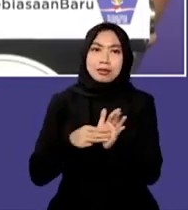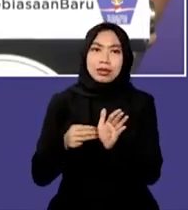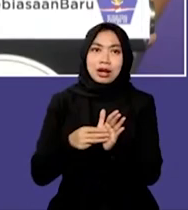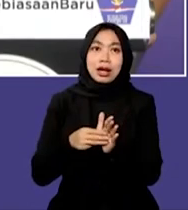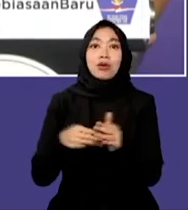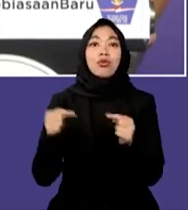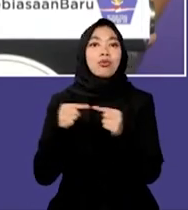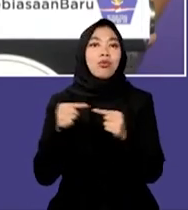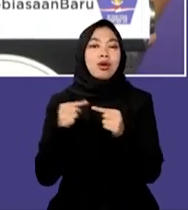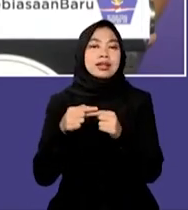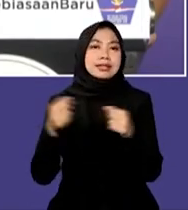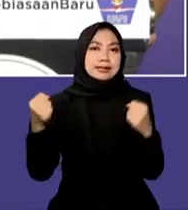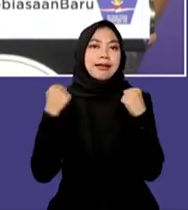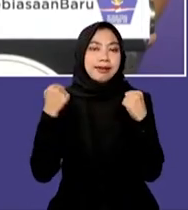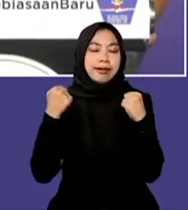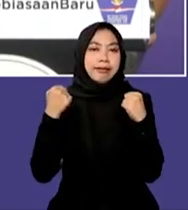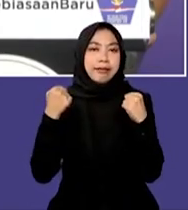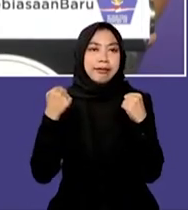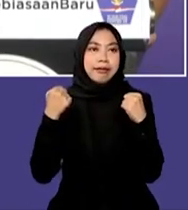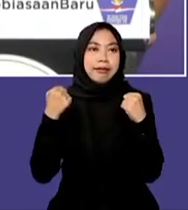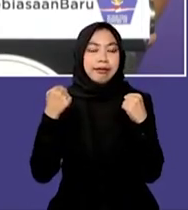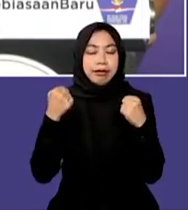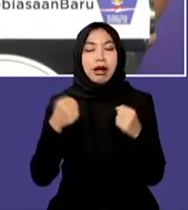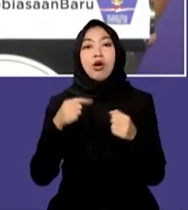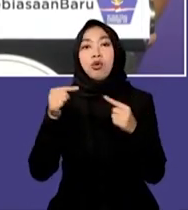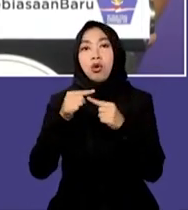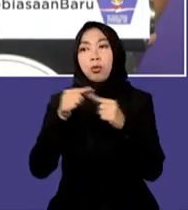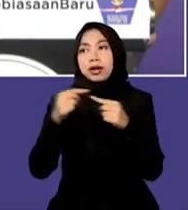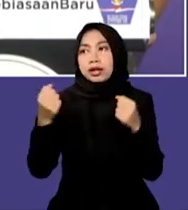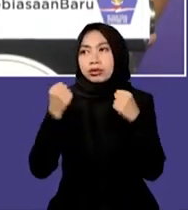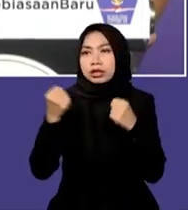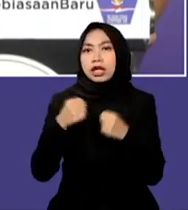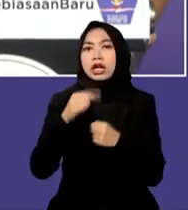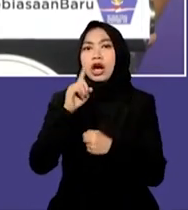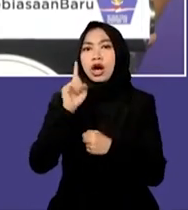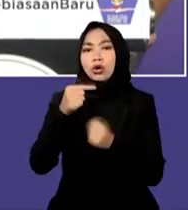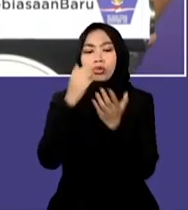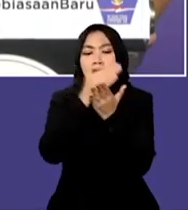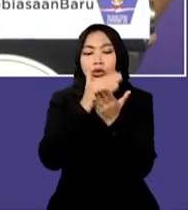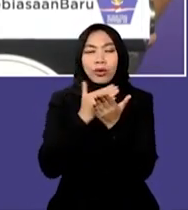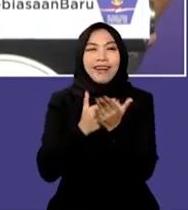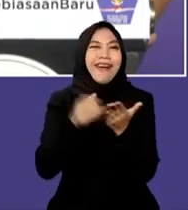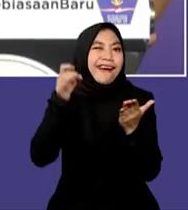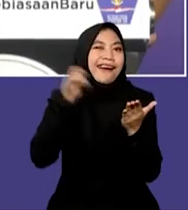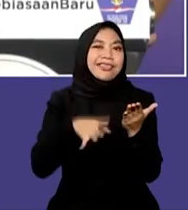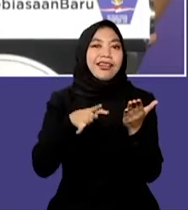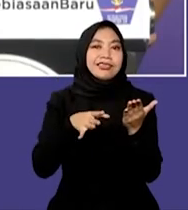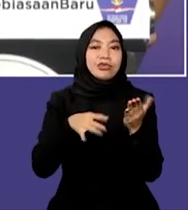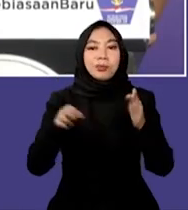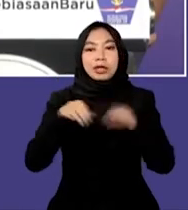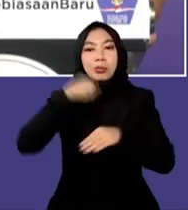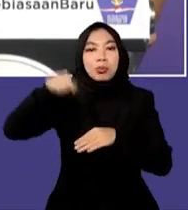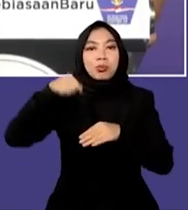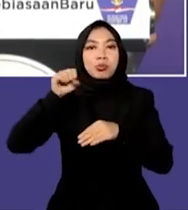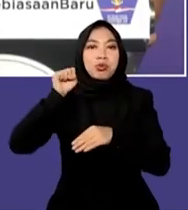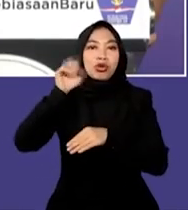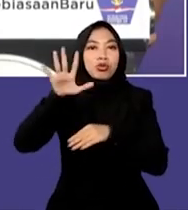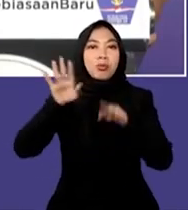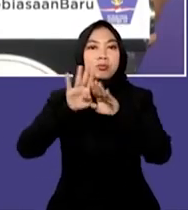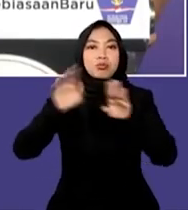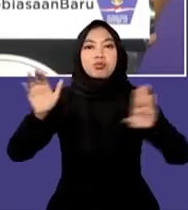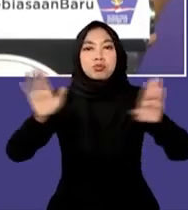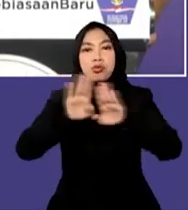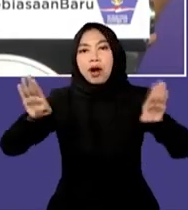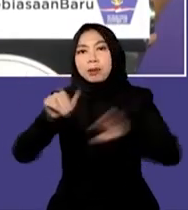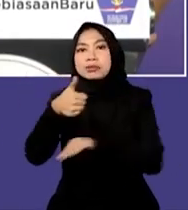kesehatan yang perlu diperhatikan dengan ketat dalam rangka pembukaan bioskop dan cinema ini di indonesia